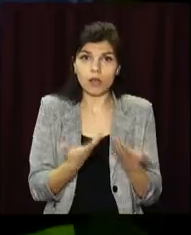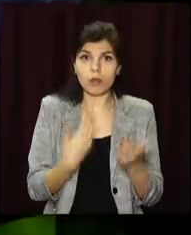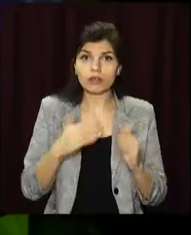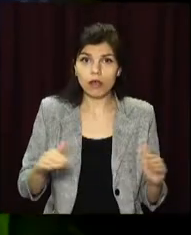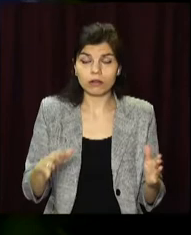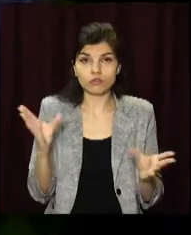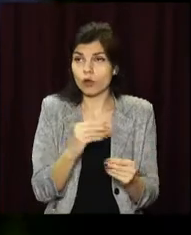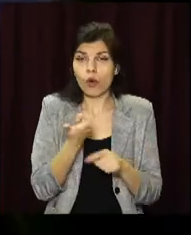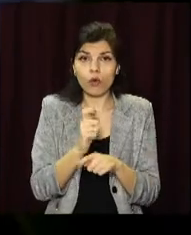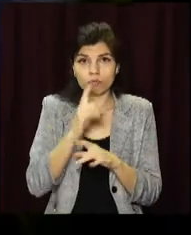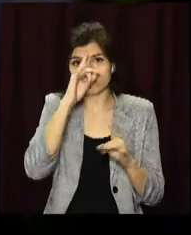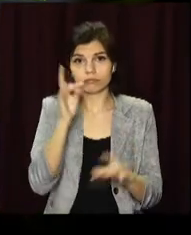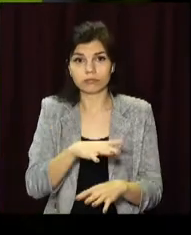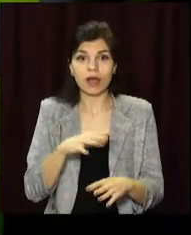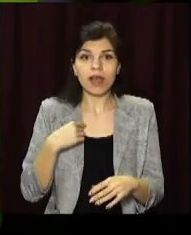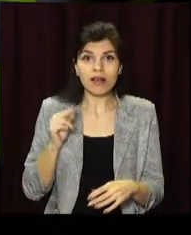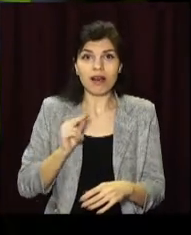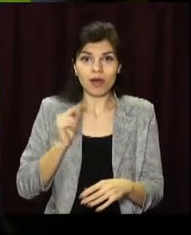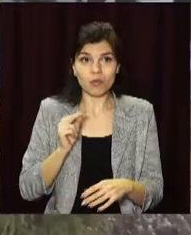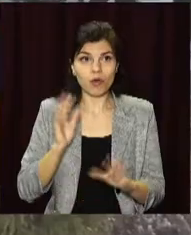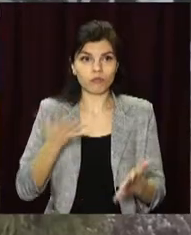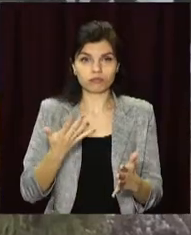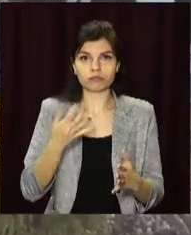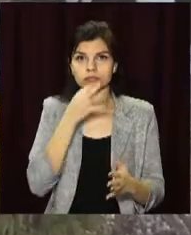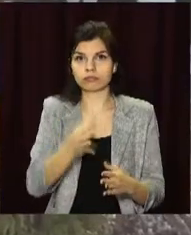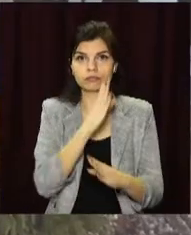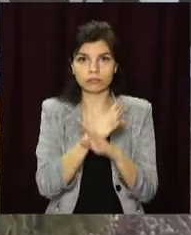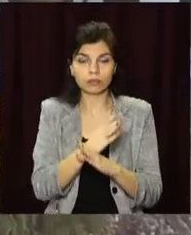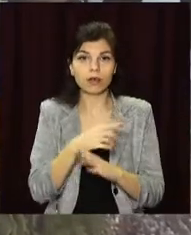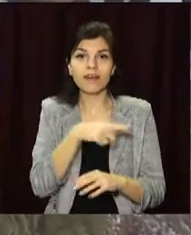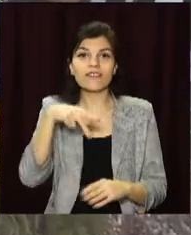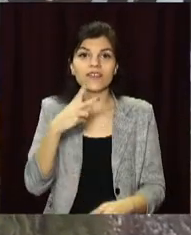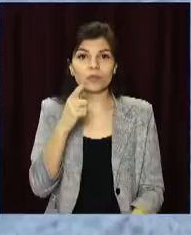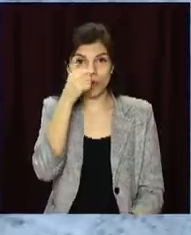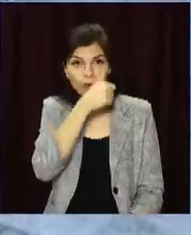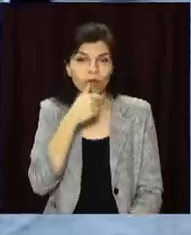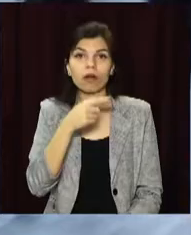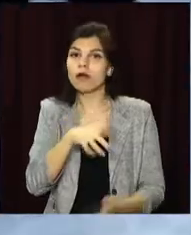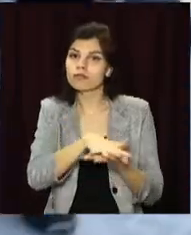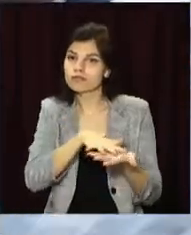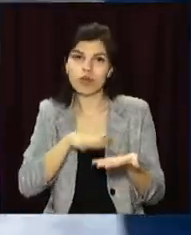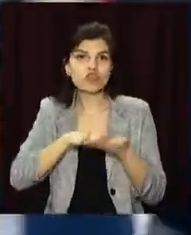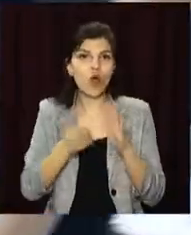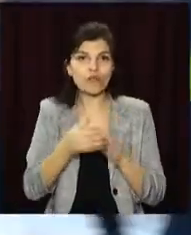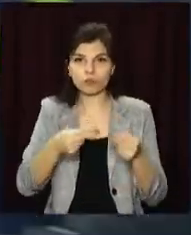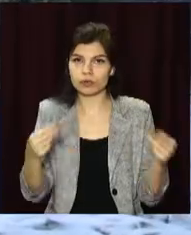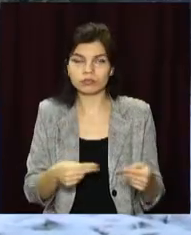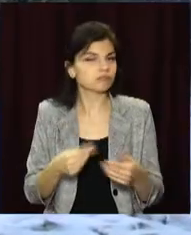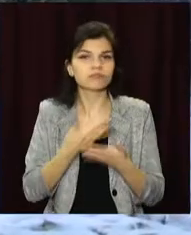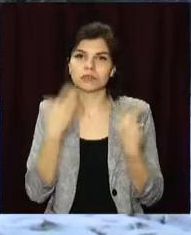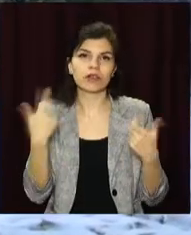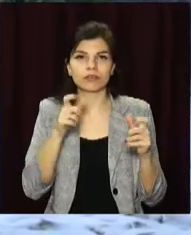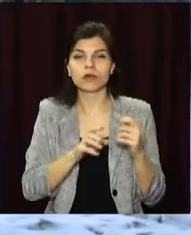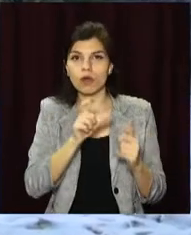немає, різко все. Роботили, раз все стало. З 2021 року міськрада не подовжила договір співпраці з